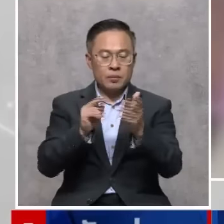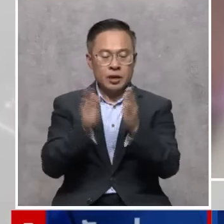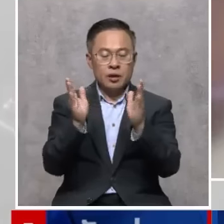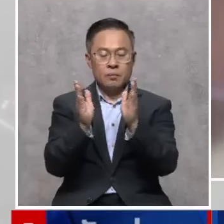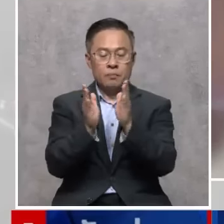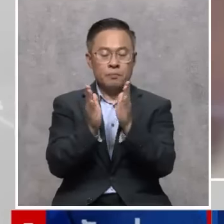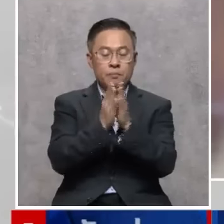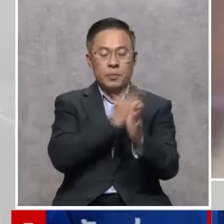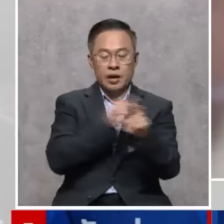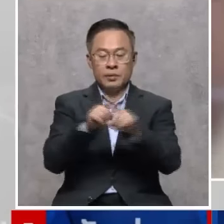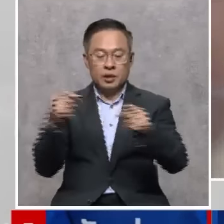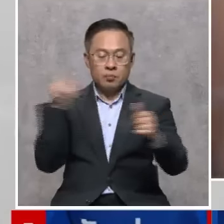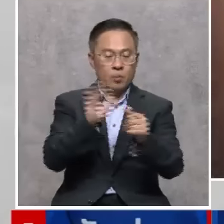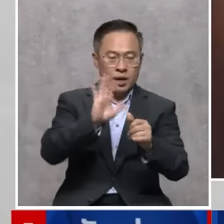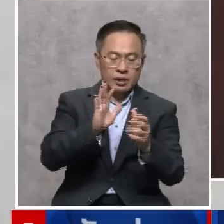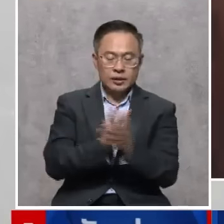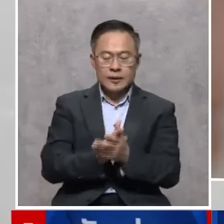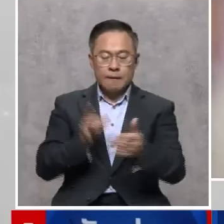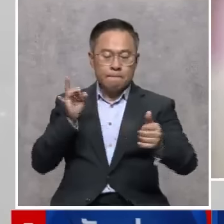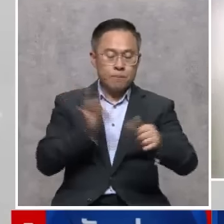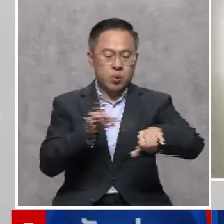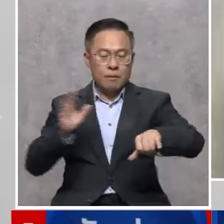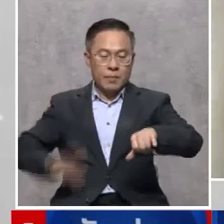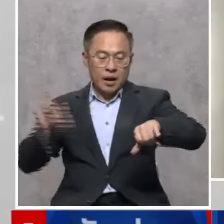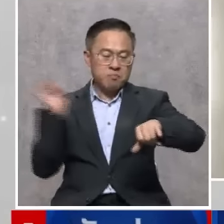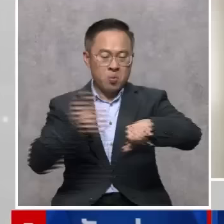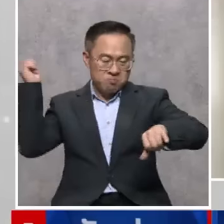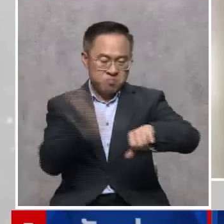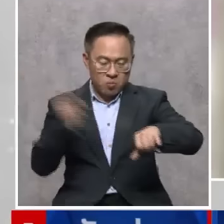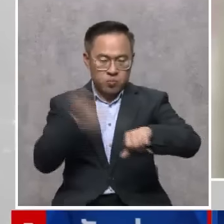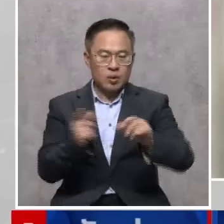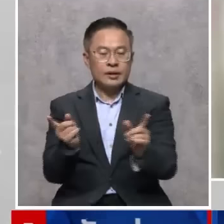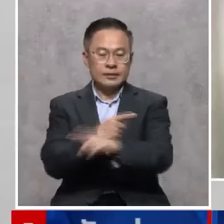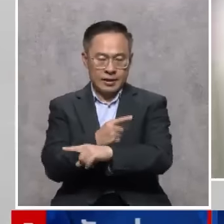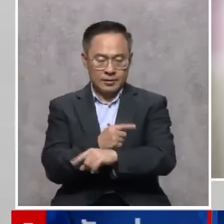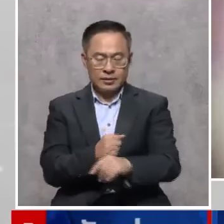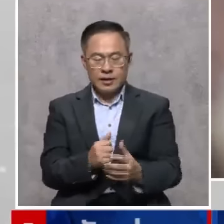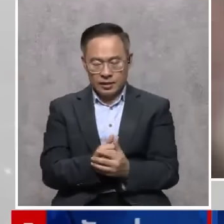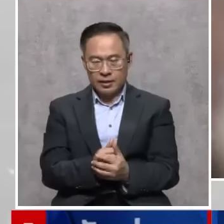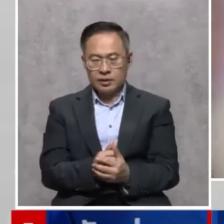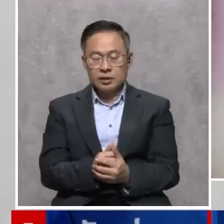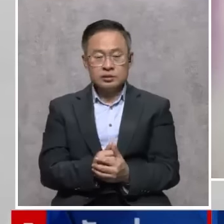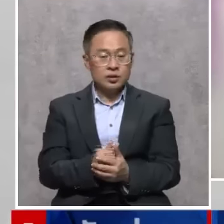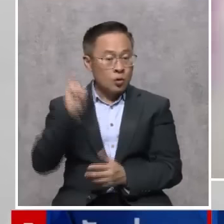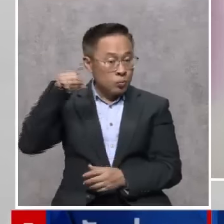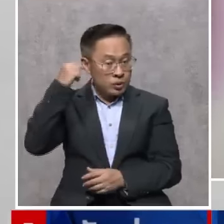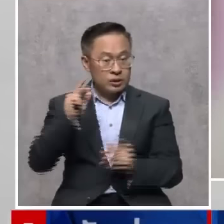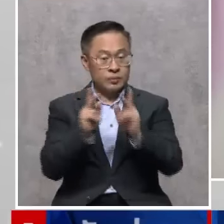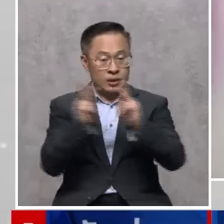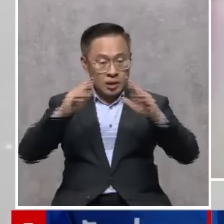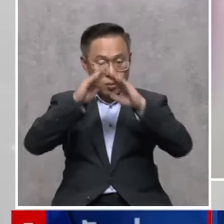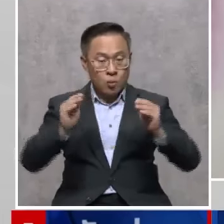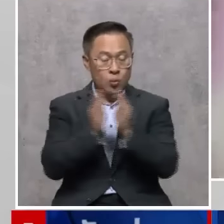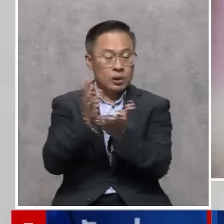อีกรูปหนึ่งที่ดูแลสุนัขตัวนี้นี่ไม่ใช่ครั้งแรกนะคะกรรมการวัดก็คือเป็นอดีตกรรมการวัดผู้หญิงคนนี้บอก